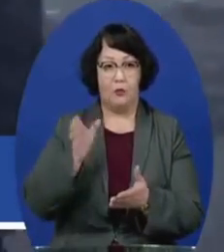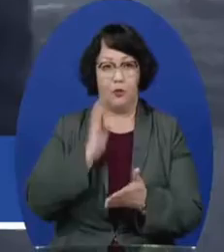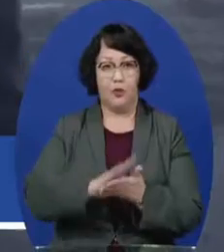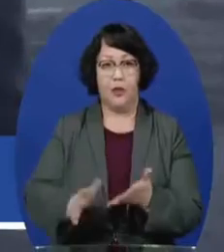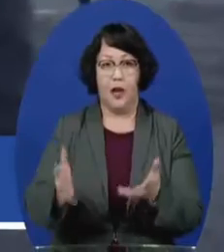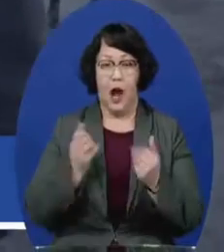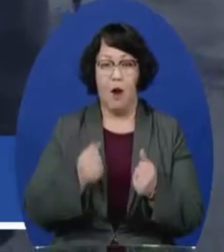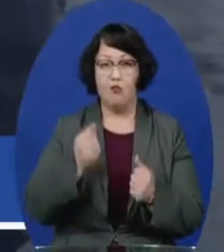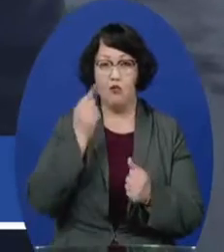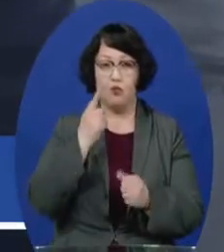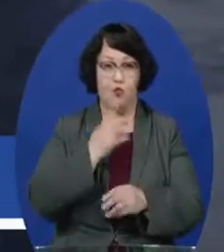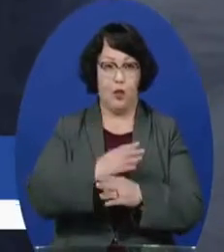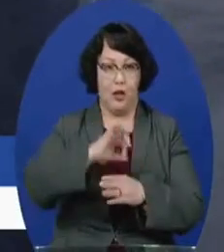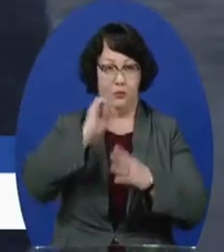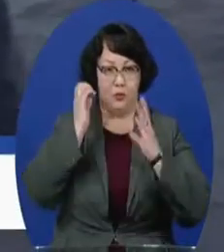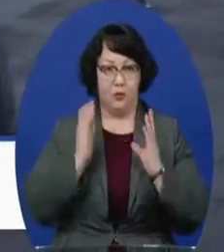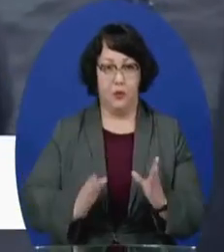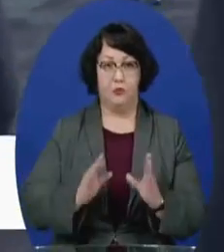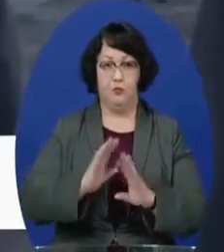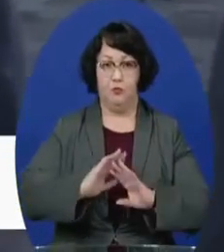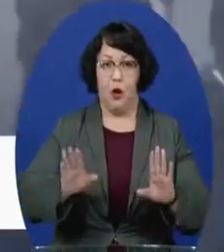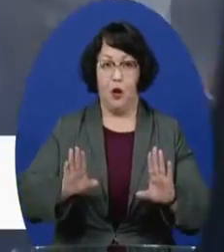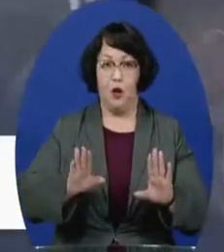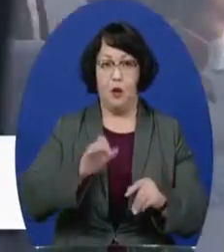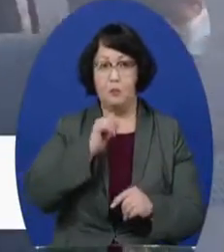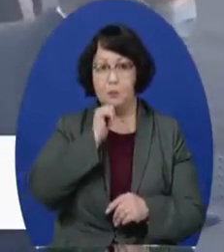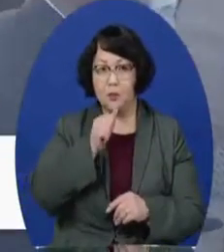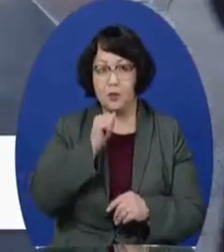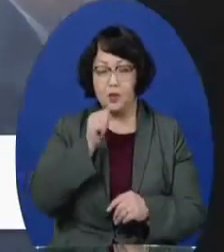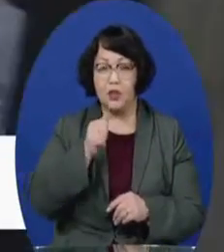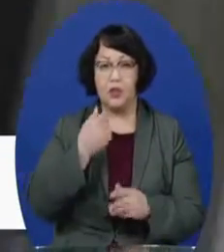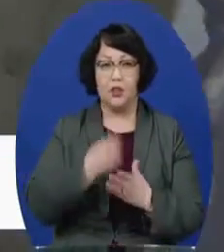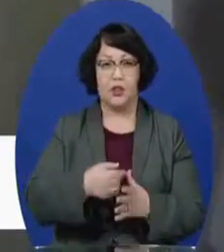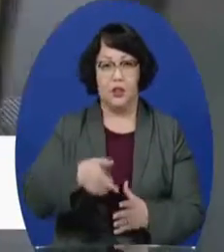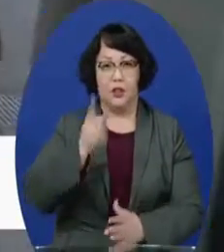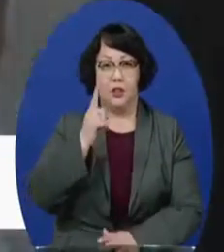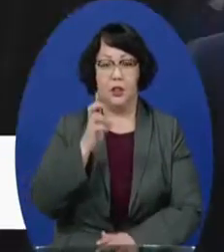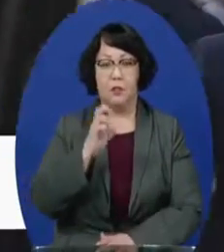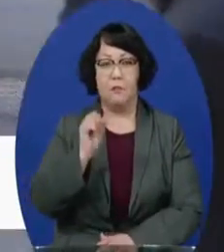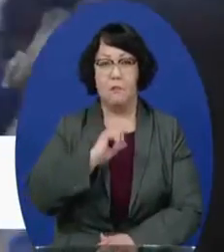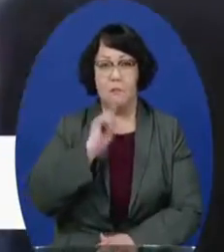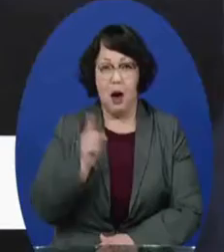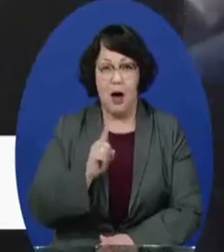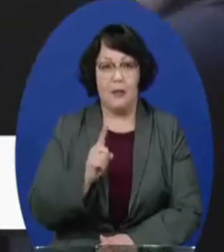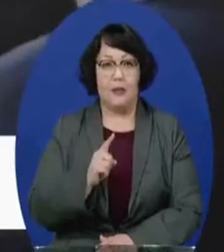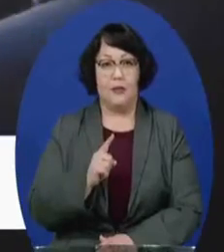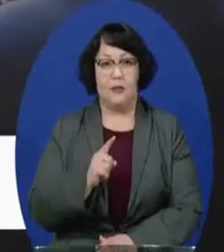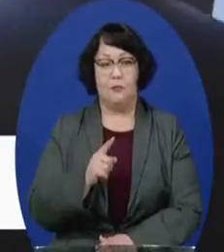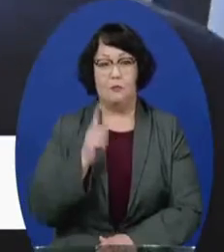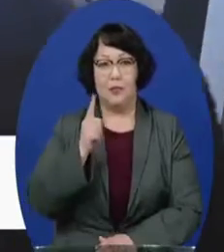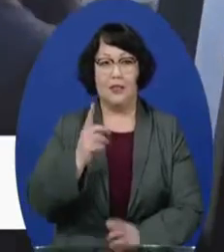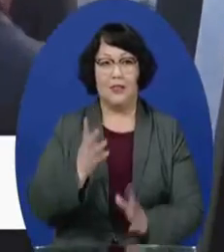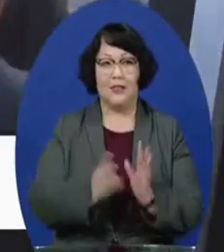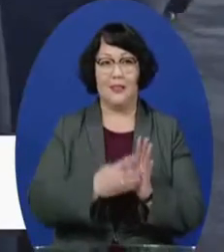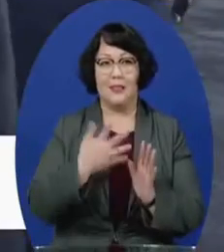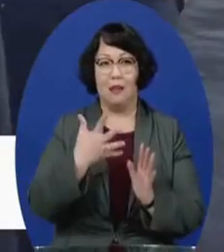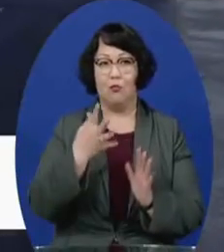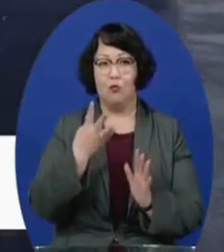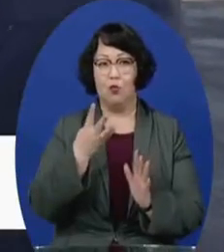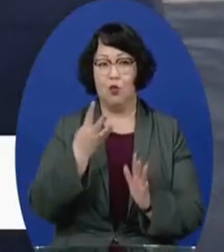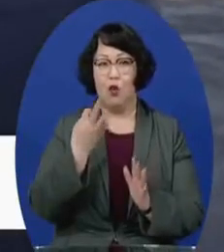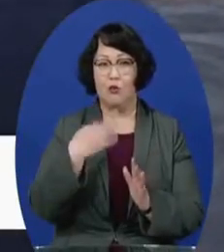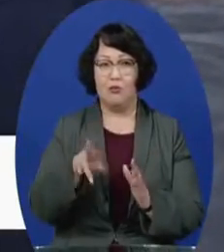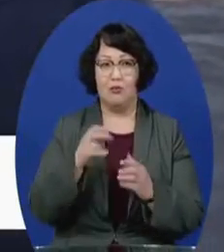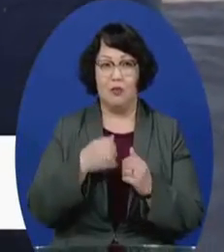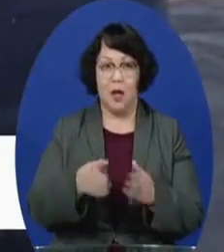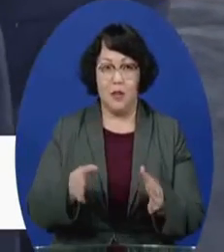гэж асуудал бас шийдэгдэхгүй. Ягаад гэвэл одоо нэгдүгээр бааз гэхэд бидний явж байгаа энэ бааз 1954 онд анх